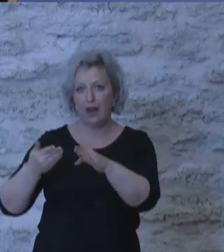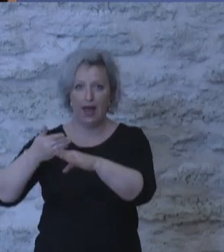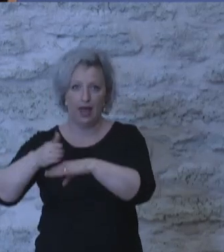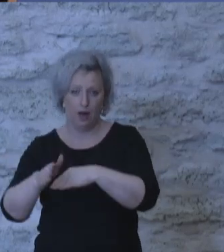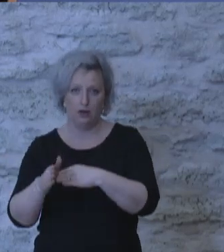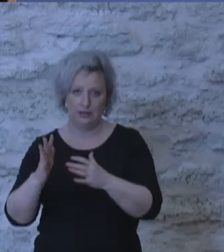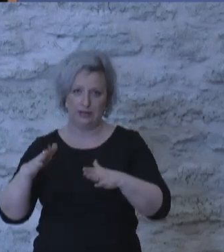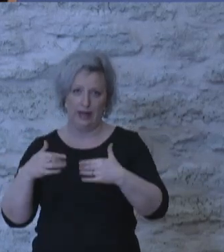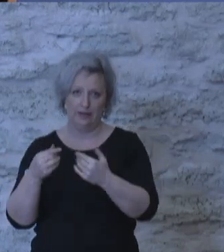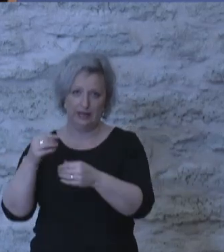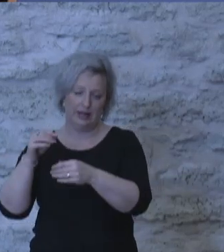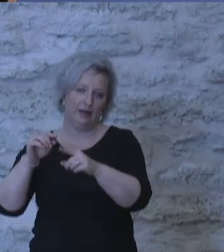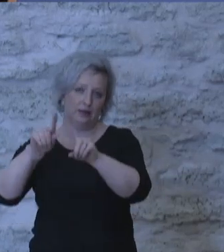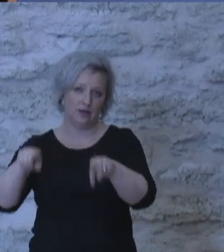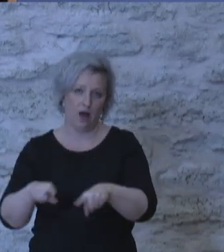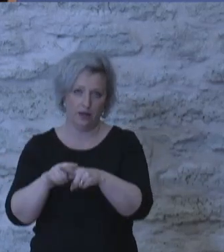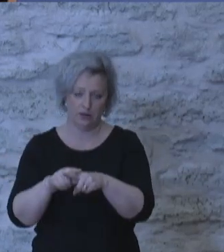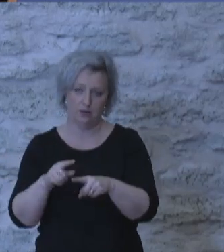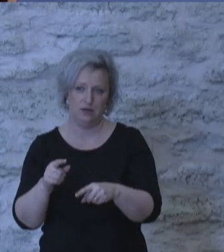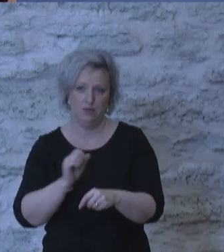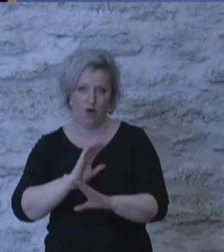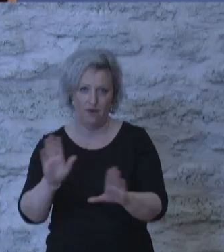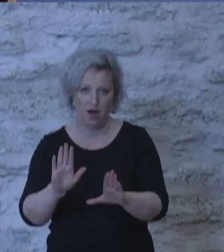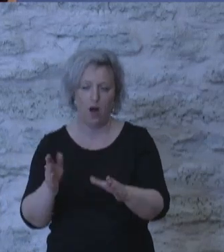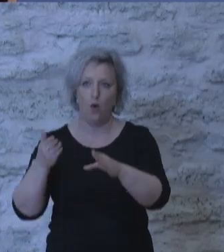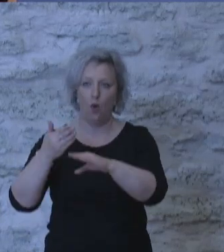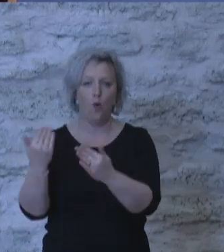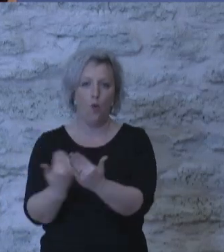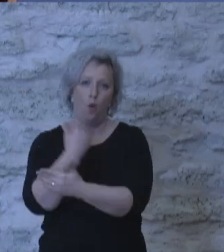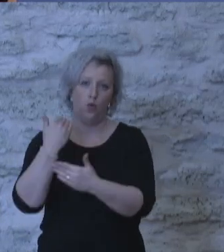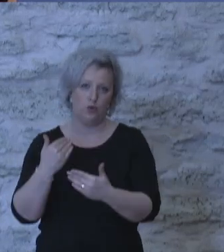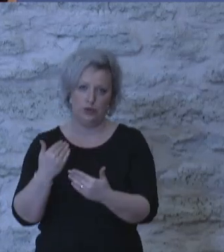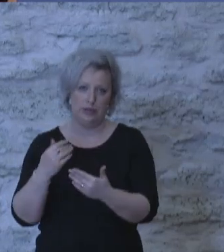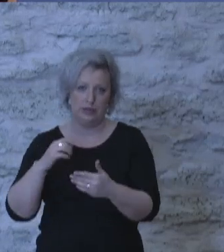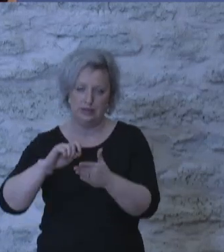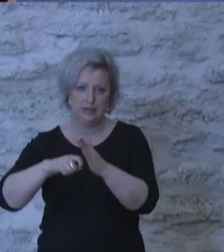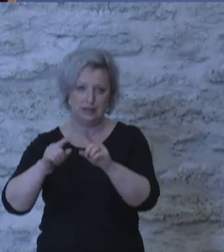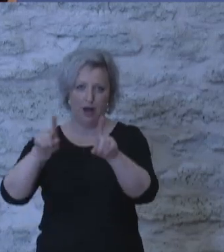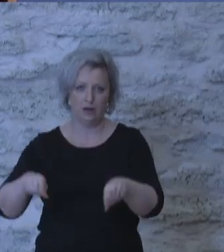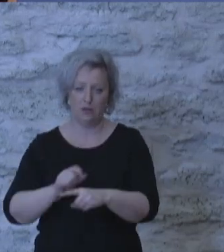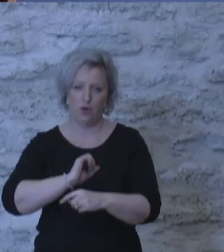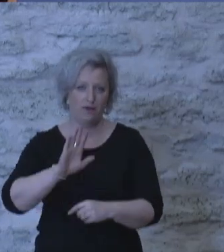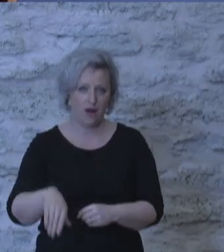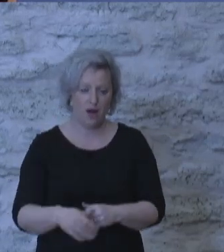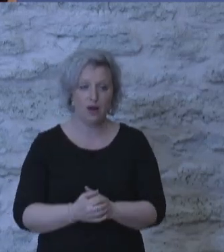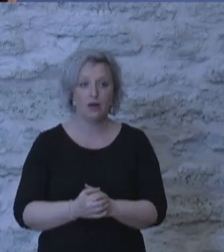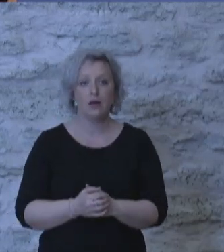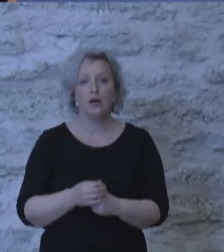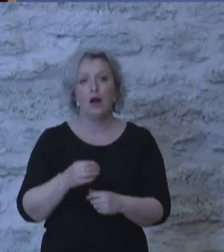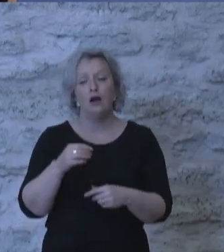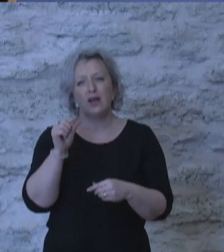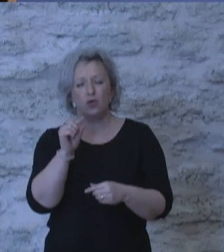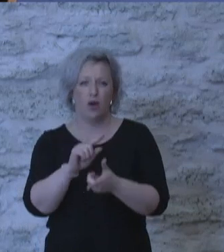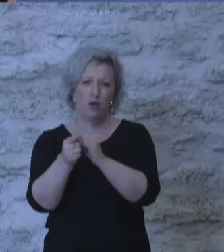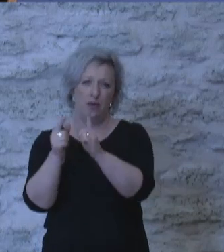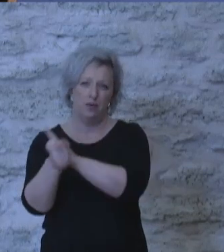inimene kehtiva tõendi ajal jookseb veel uusi tõend, et nendele hankima. Mõned niisugused väiksed ümberkorralused